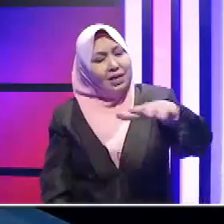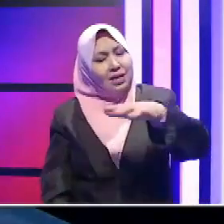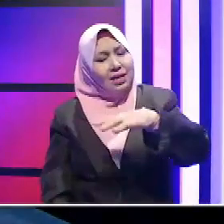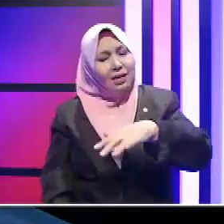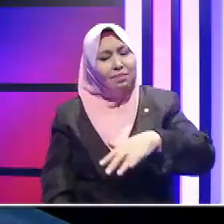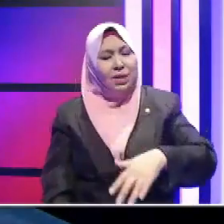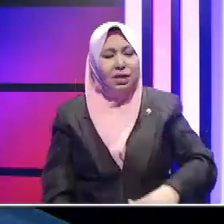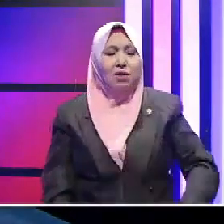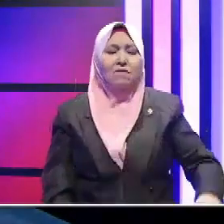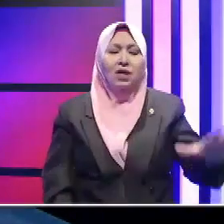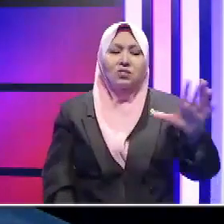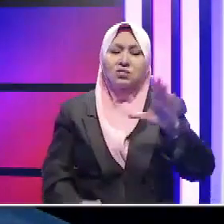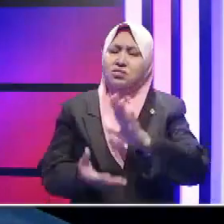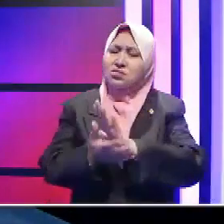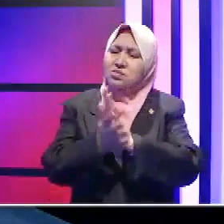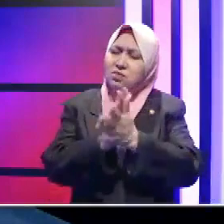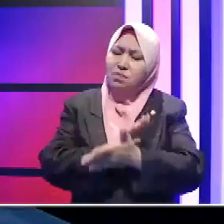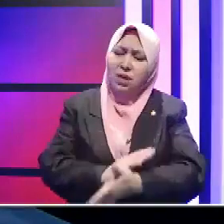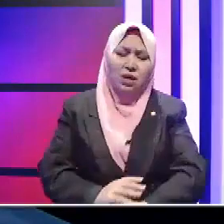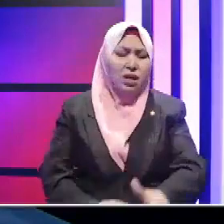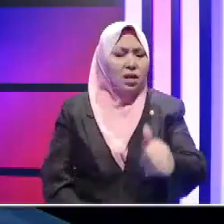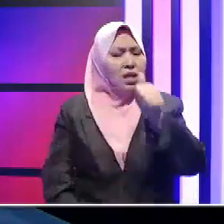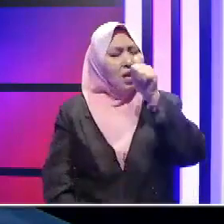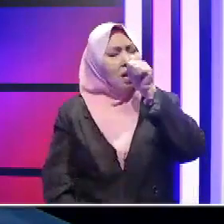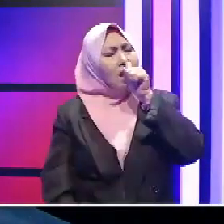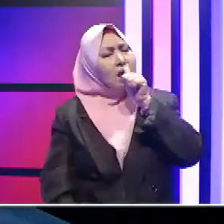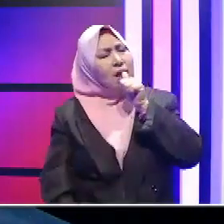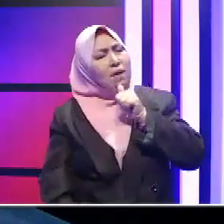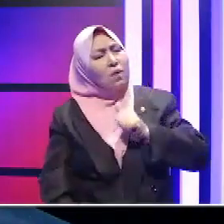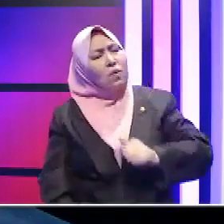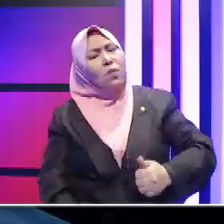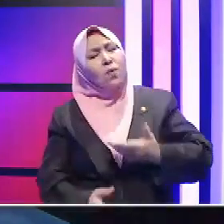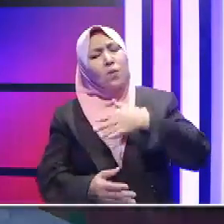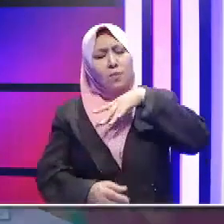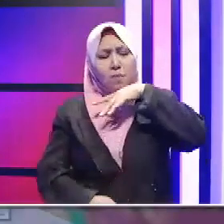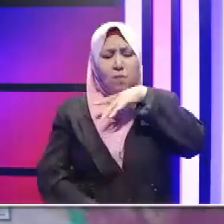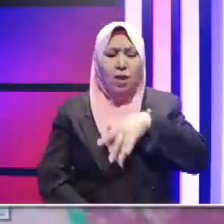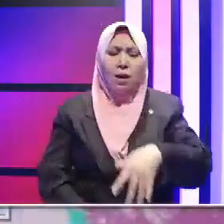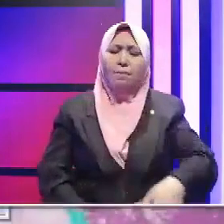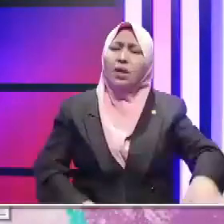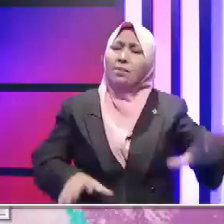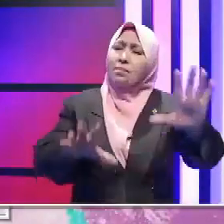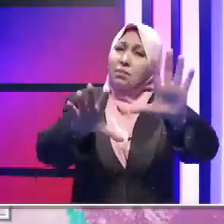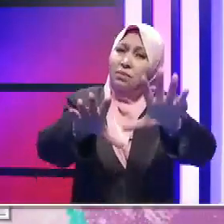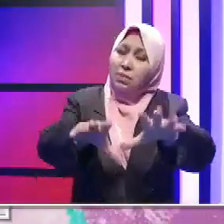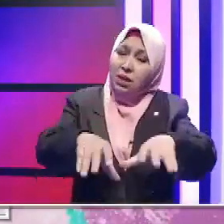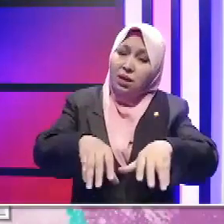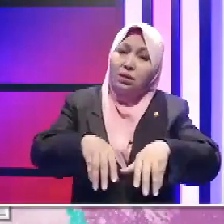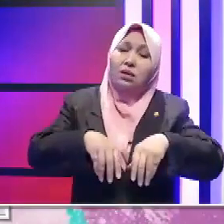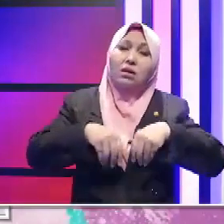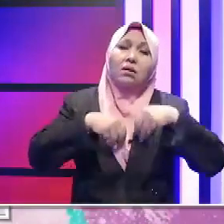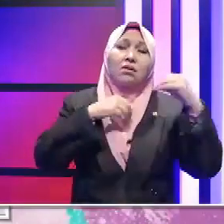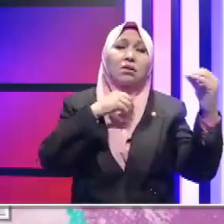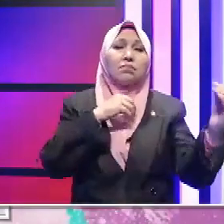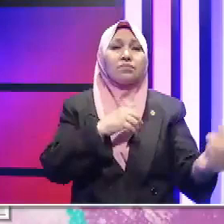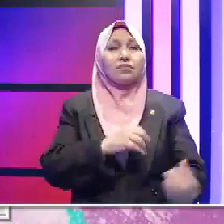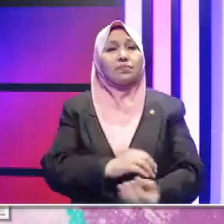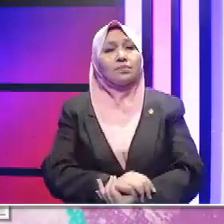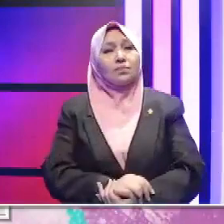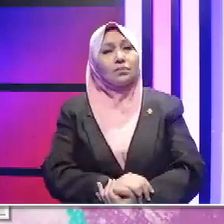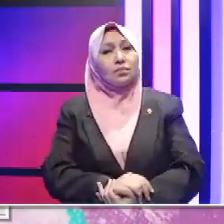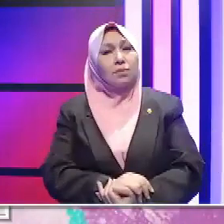Bismillahirrohmanirrohim is paus biru richo meong big